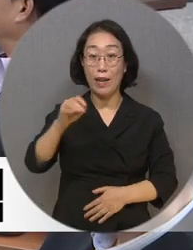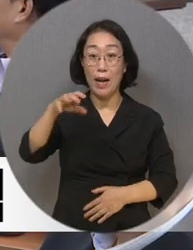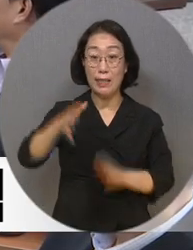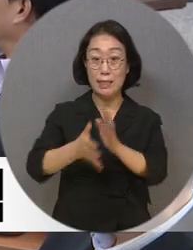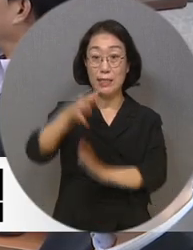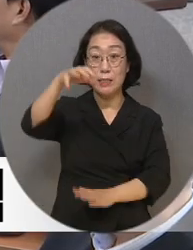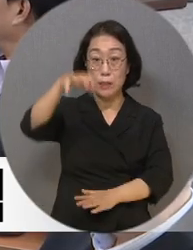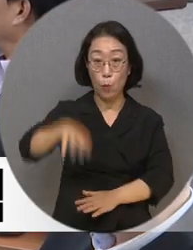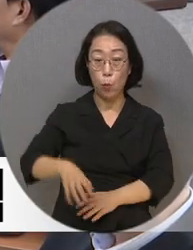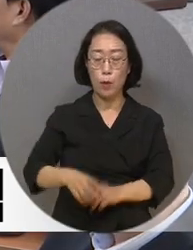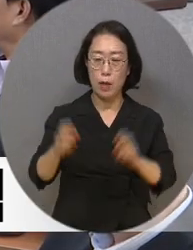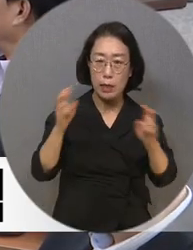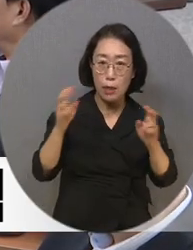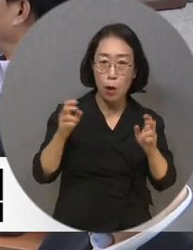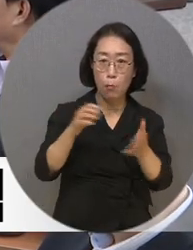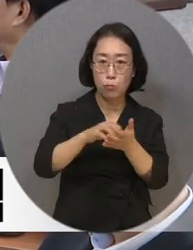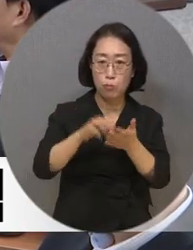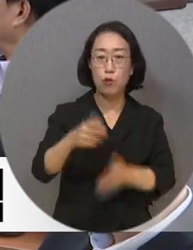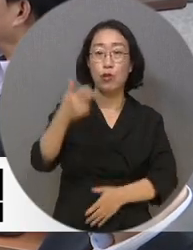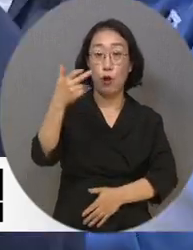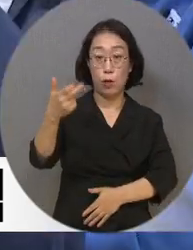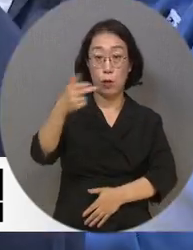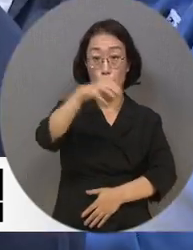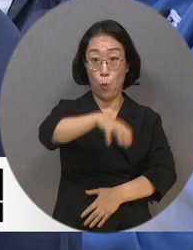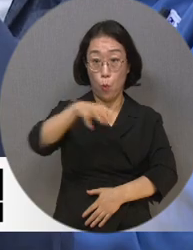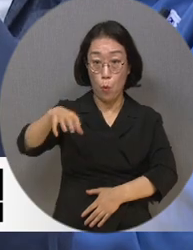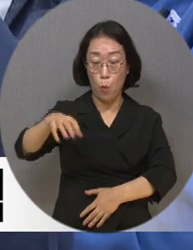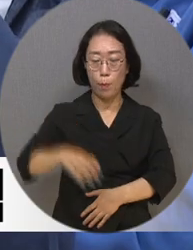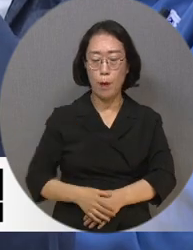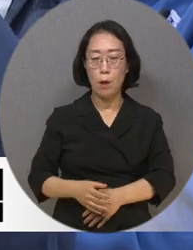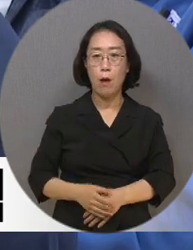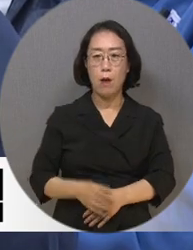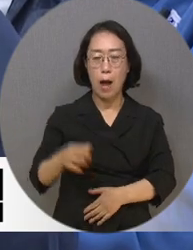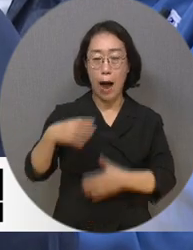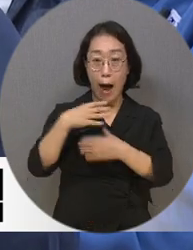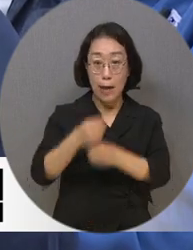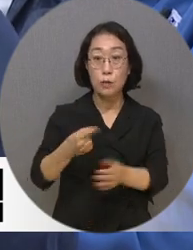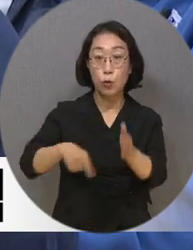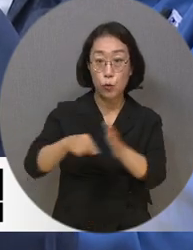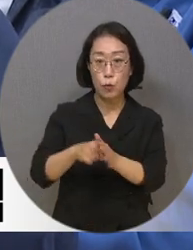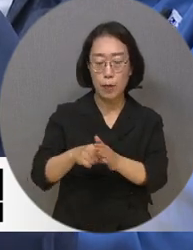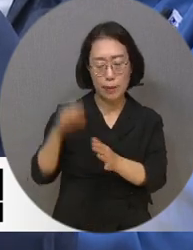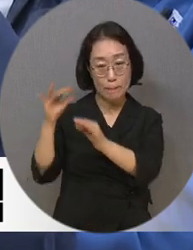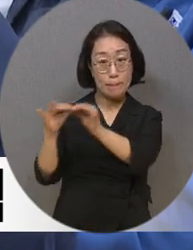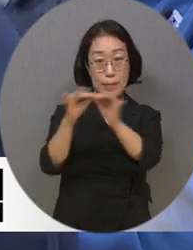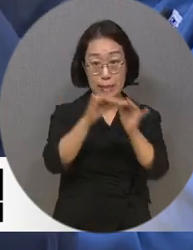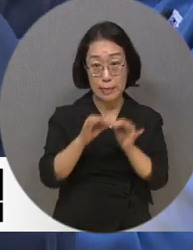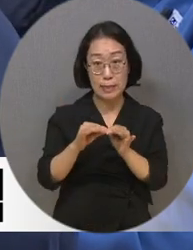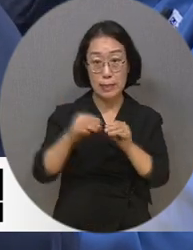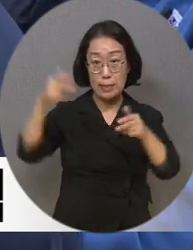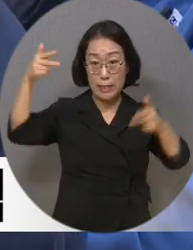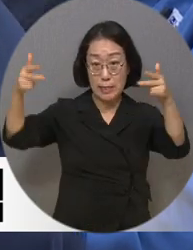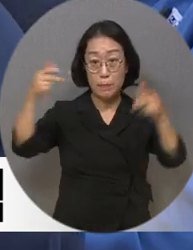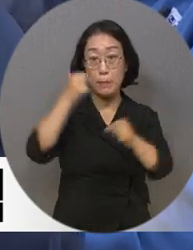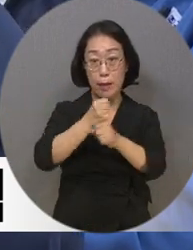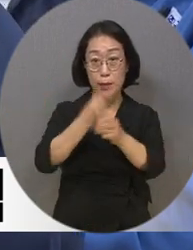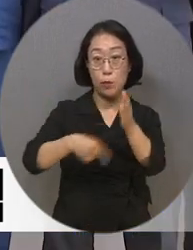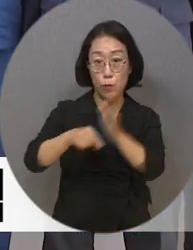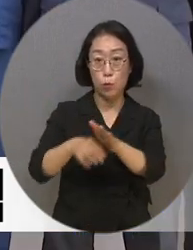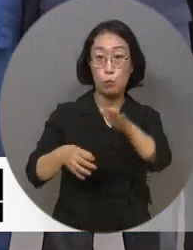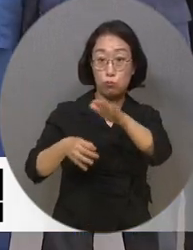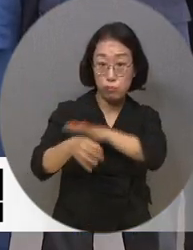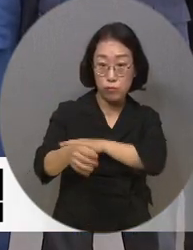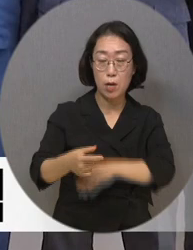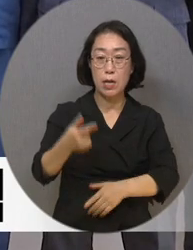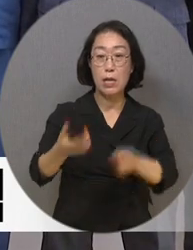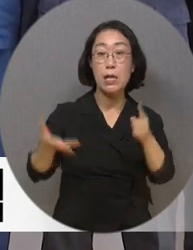광양상공회의소 등 광양 지역 17개 기업은 시의 치안 강화를 위해 뜻을 모아 방범용 CCTV 설치를 위해